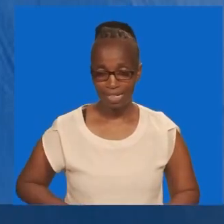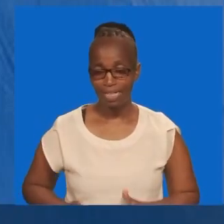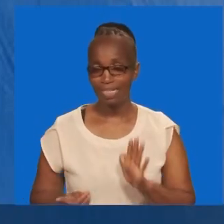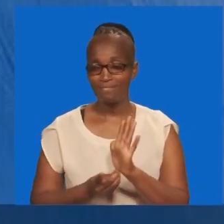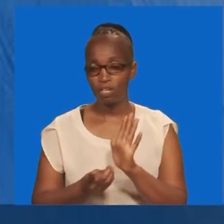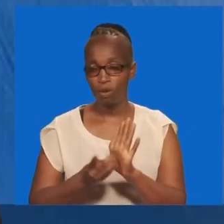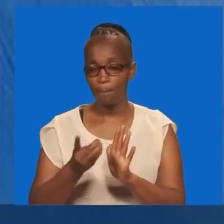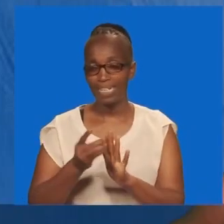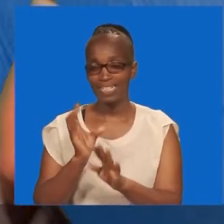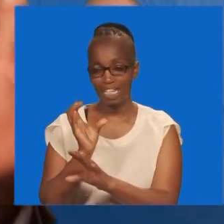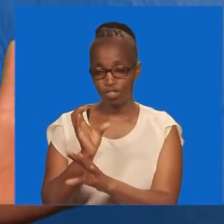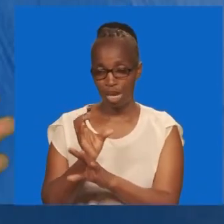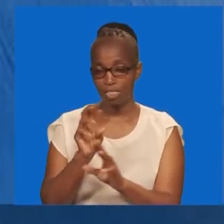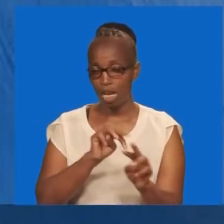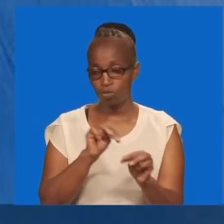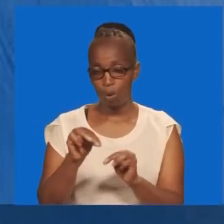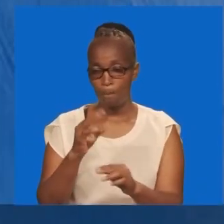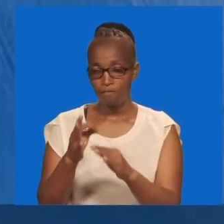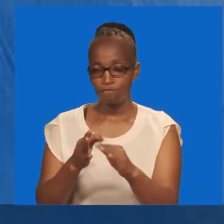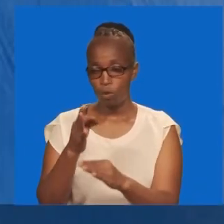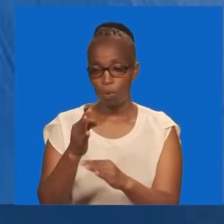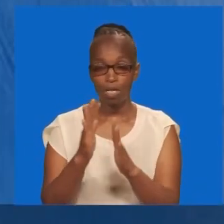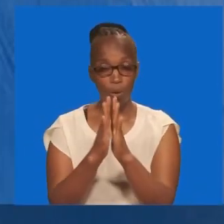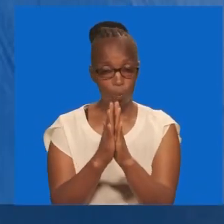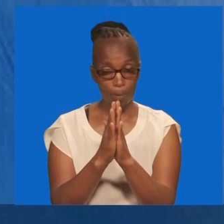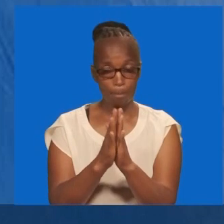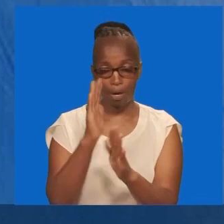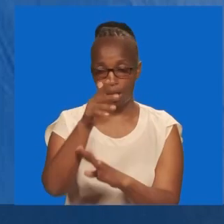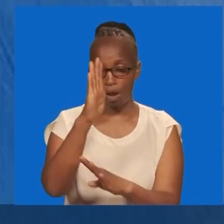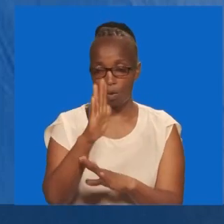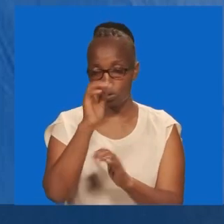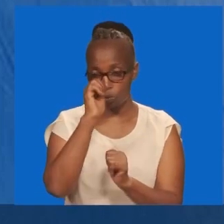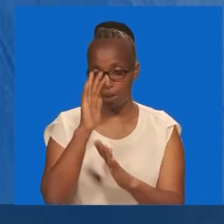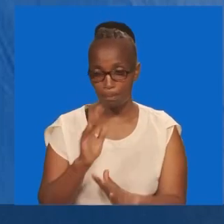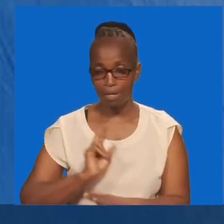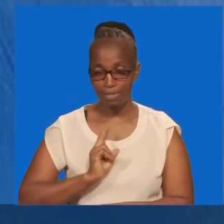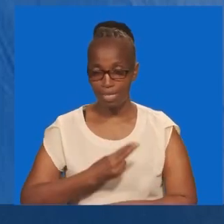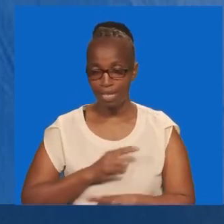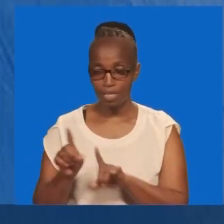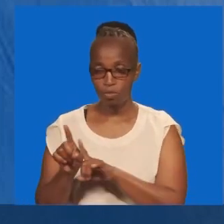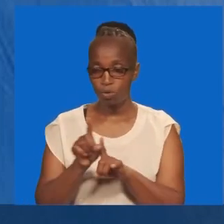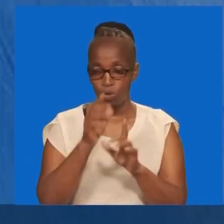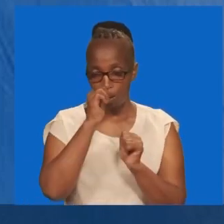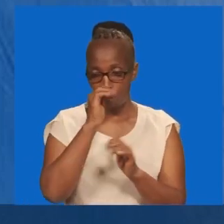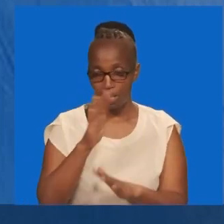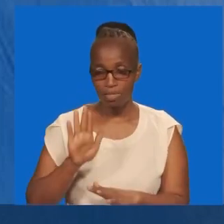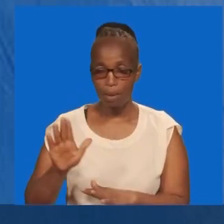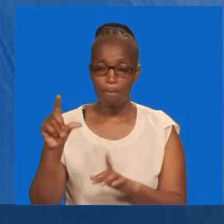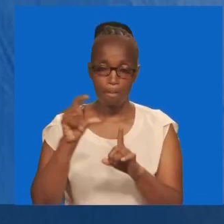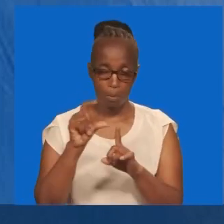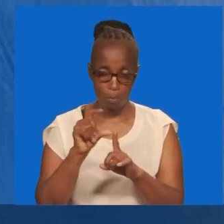Kristo, katika kuendeleza kanisa na mbele. Bwana atubariki na abariki neno lake. Na